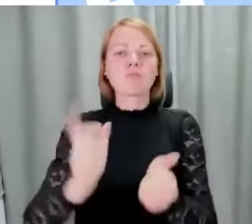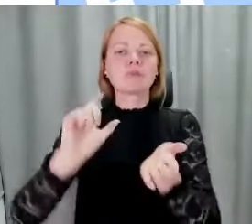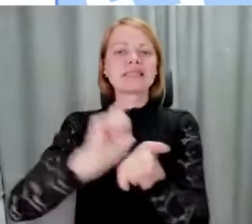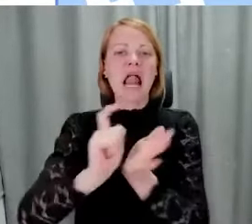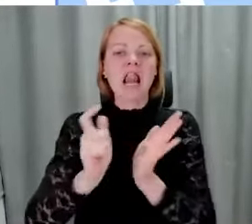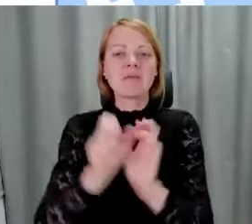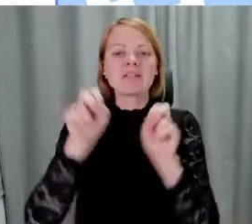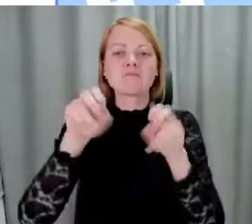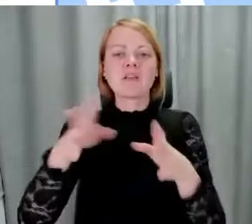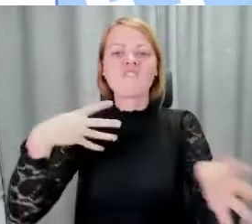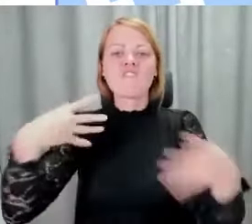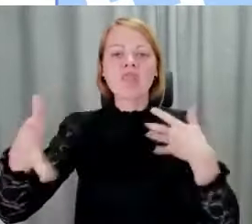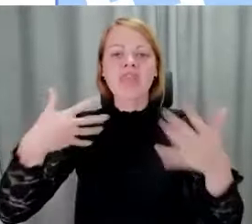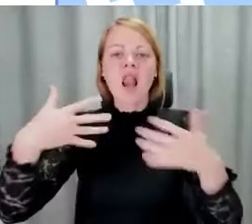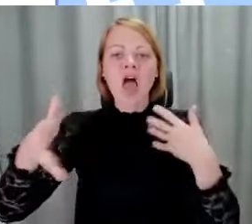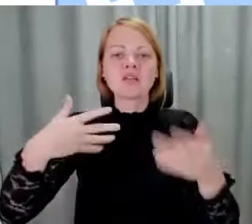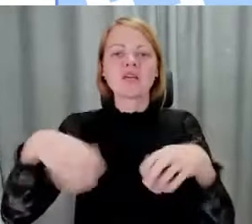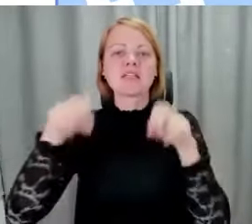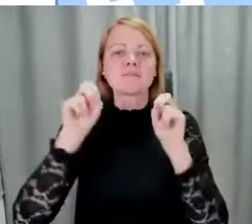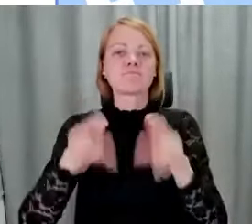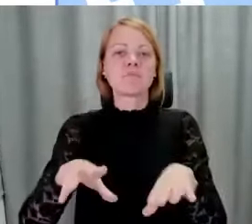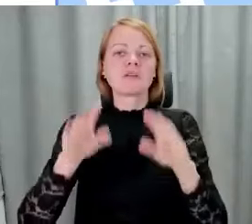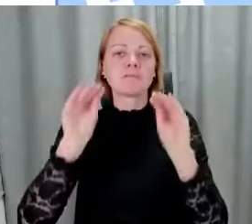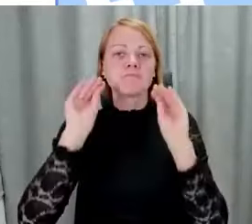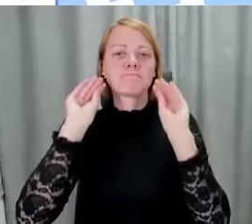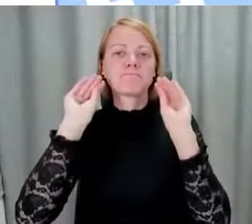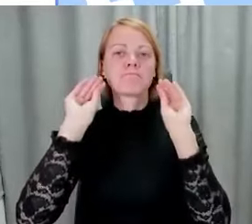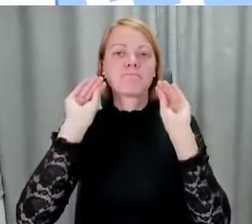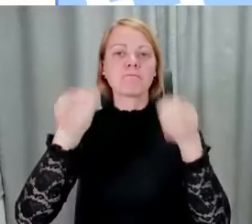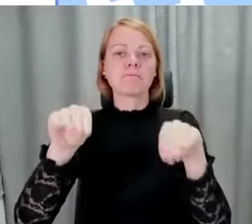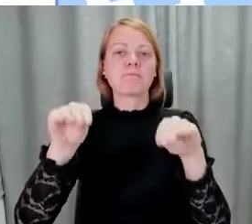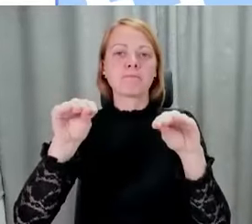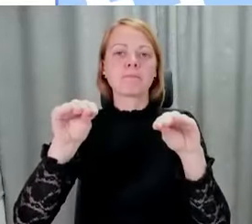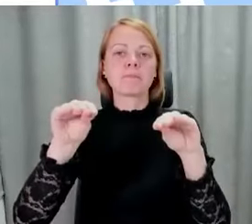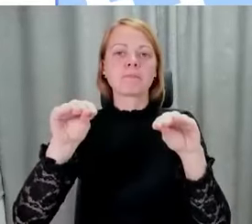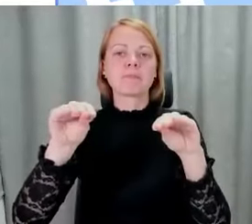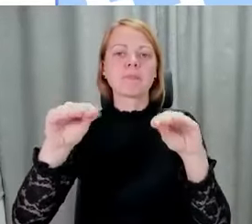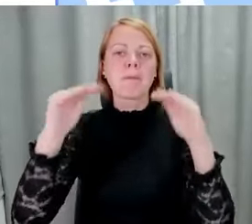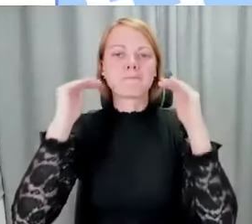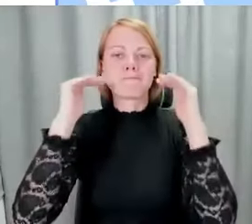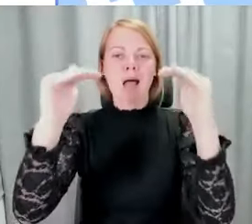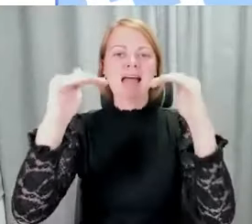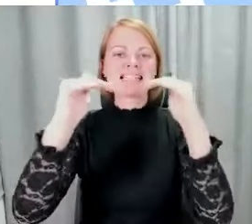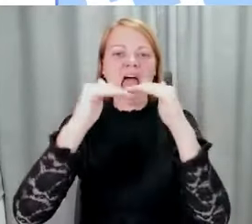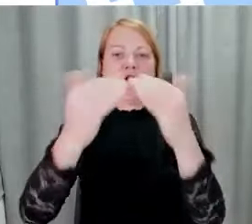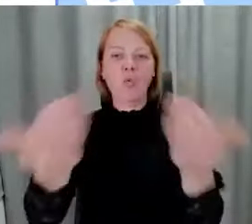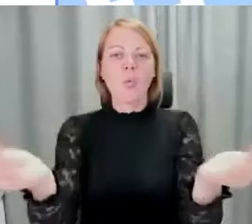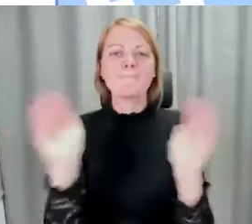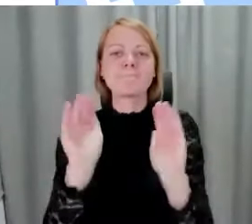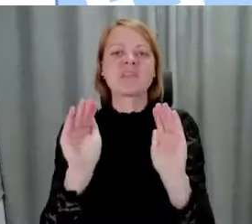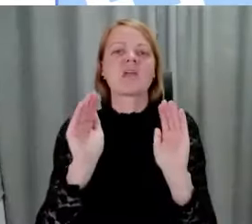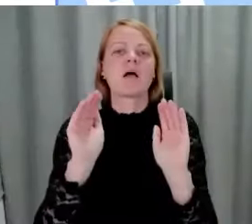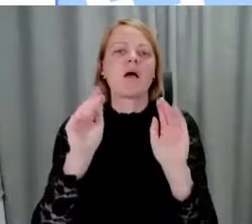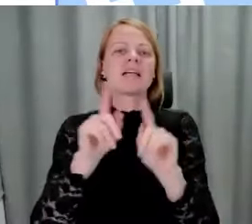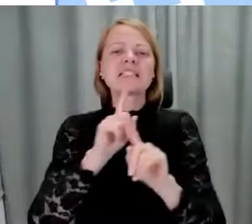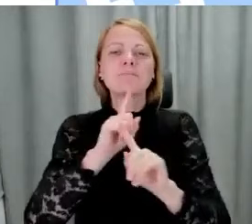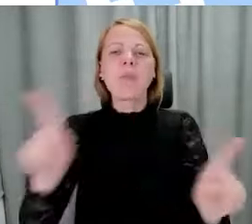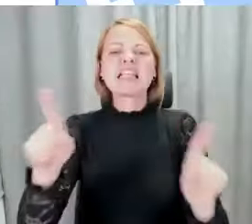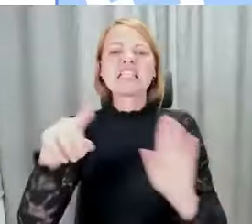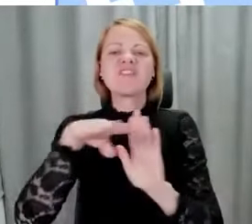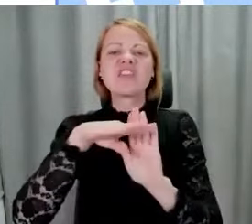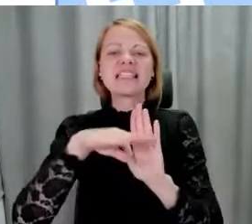ventilāciju, ar speciāliem pastiprinotiem tiem, gan starpstāvu pārsegumiem. kā arī daudz citi specifiski termini,